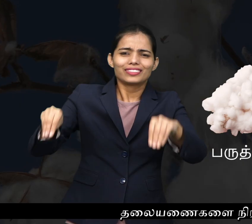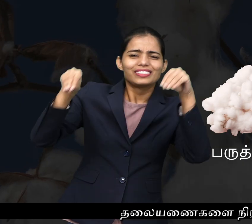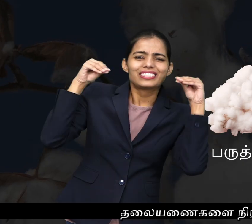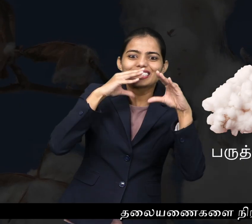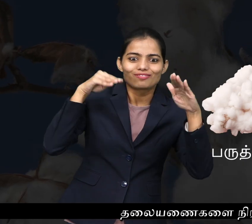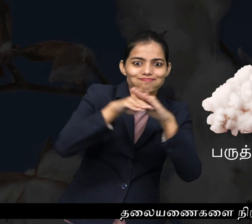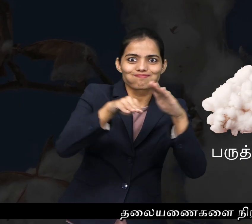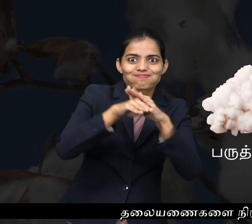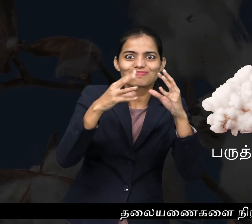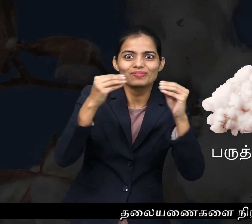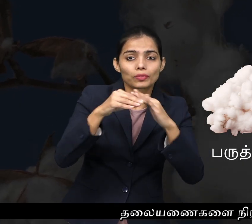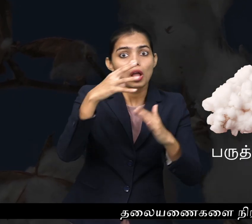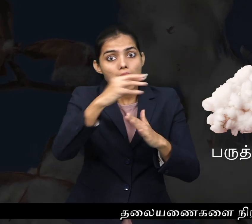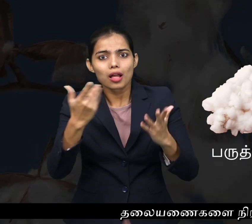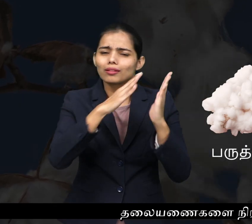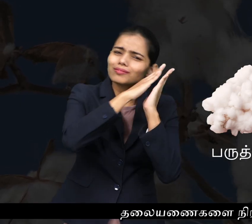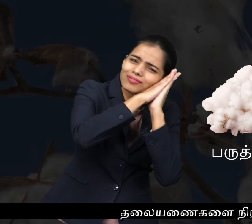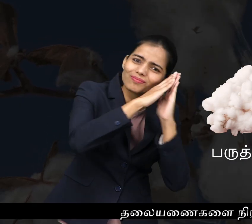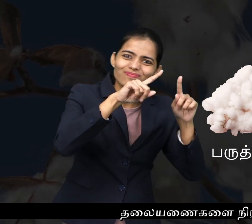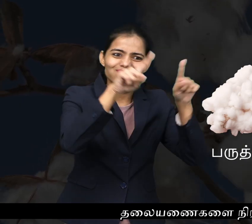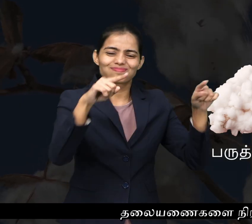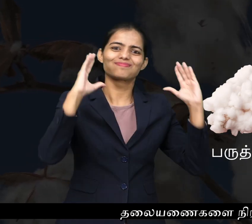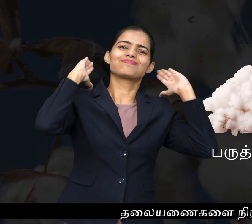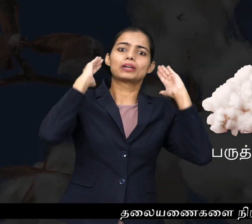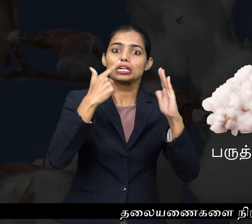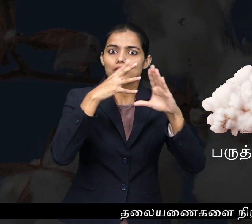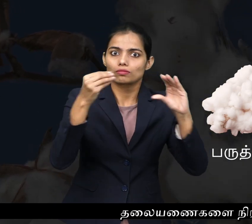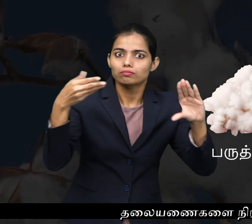தலையணைகளை நிரப்பவும் பயன்படுத்தப்படுகிறது.